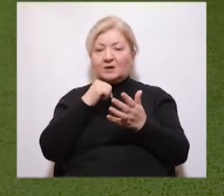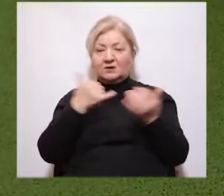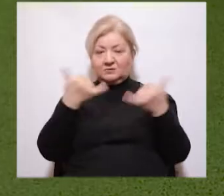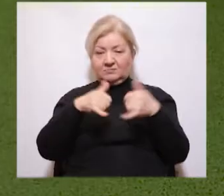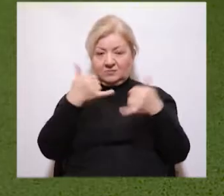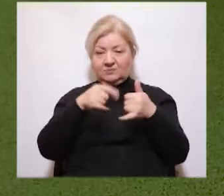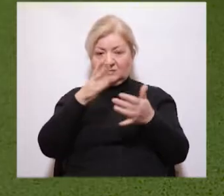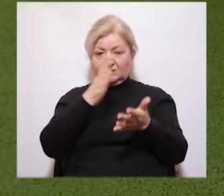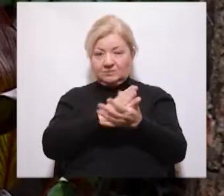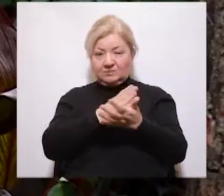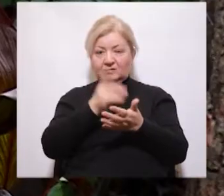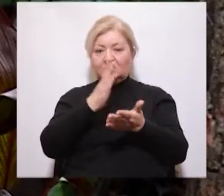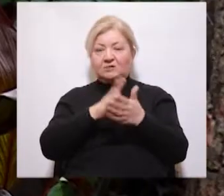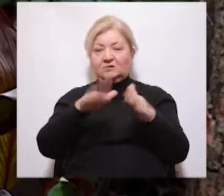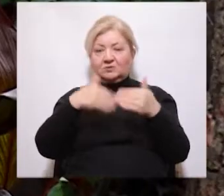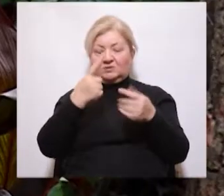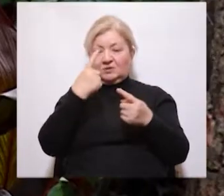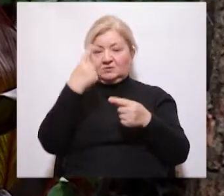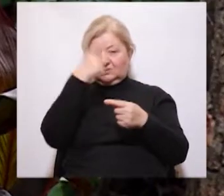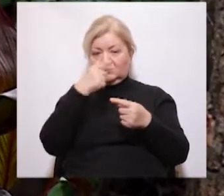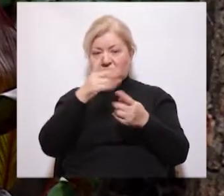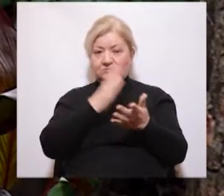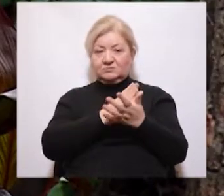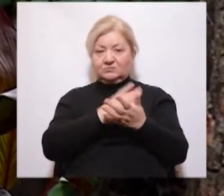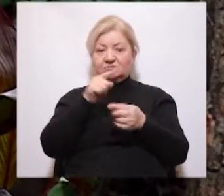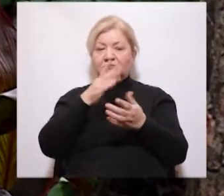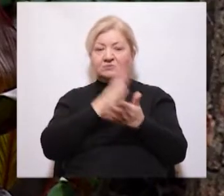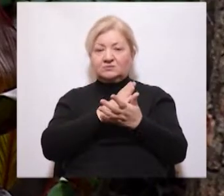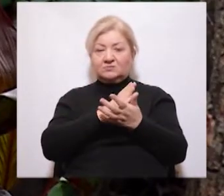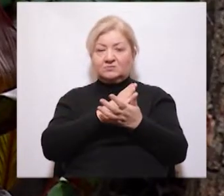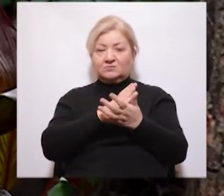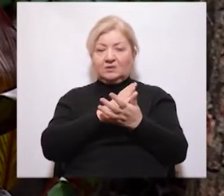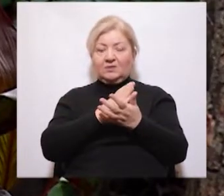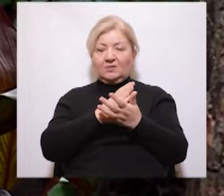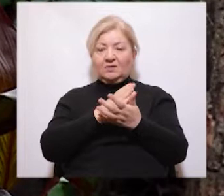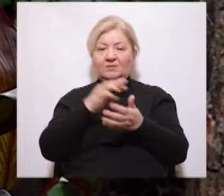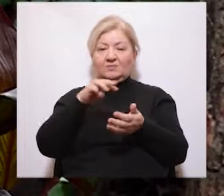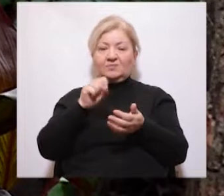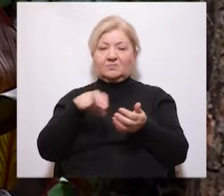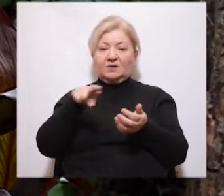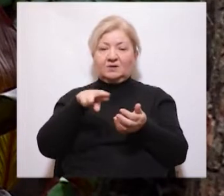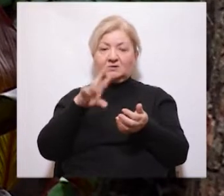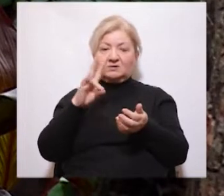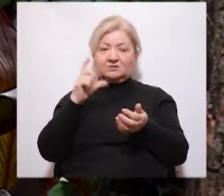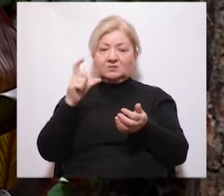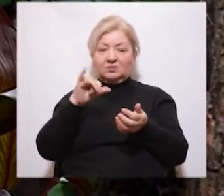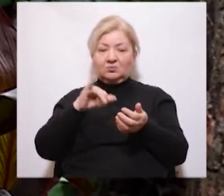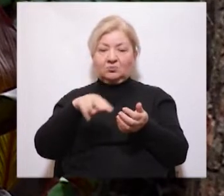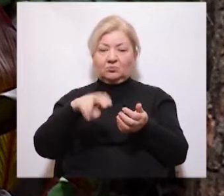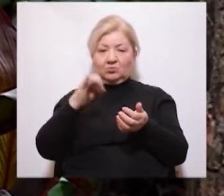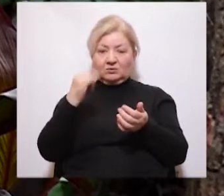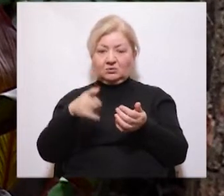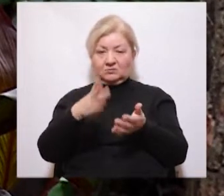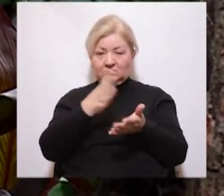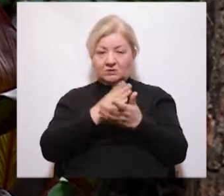ფერადი მეტალურგია. ფერადი მეტალურგია წარმოდგენილია ერთი საწარმოთი ჯერჯერობით, ეს არის მადნეულის სამთო გამამდიდრებელი